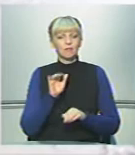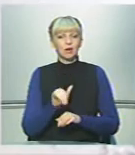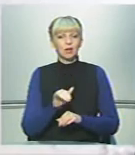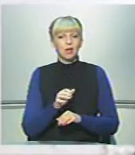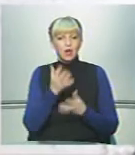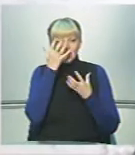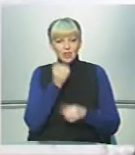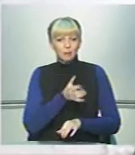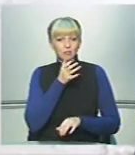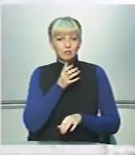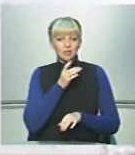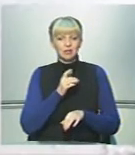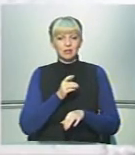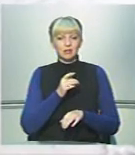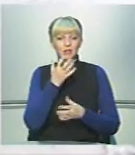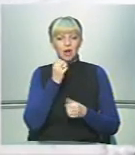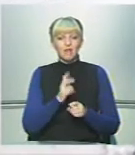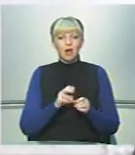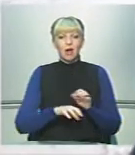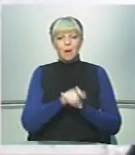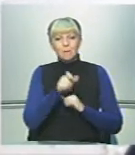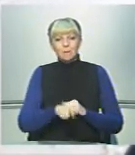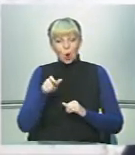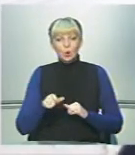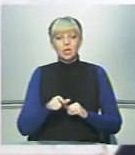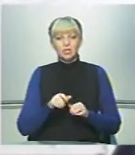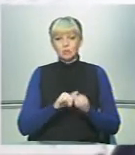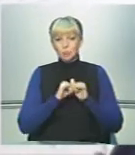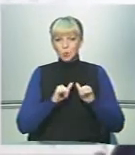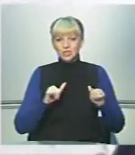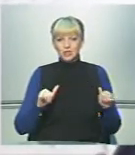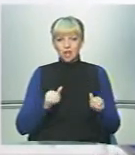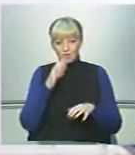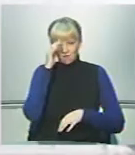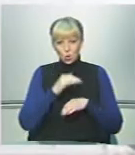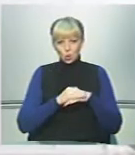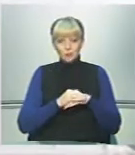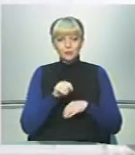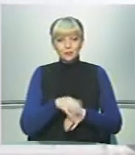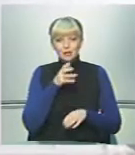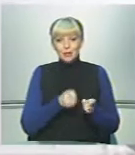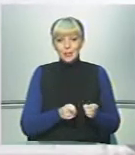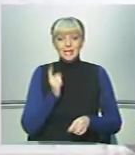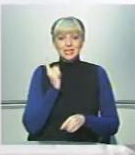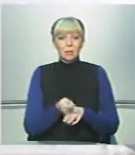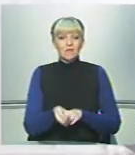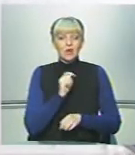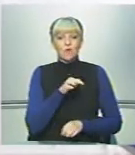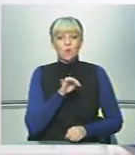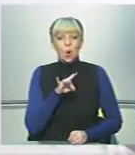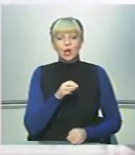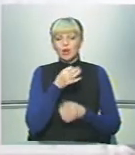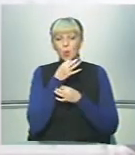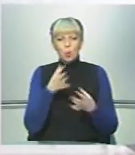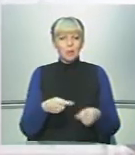в темну пору часу, так як браконьєрство процвітає в основному вночі. Саме в цей період заборонено вилов форелі